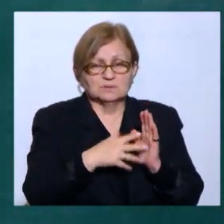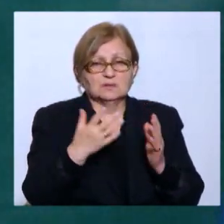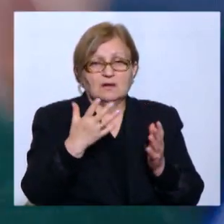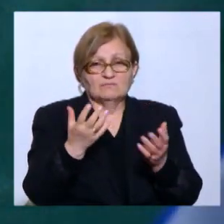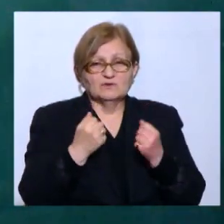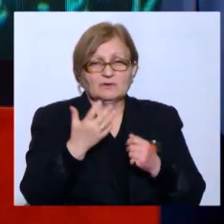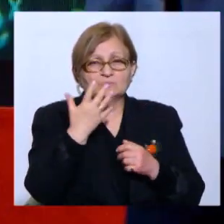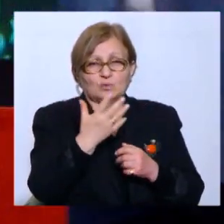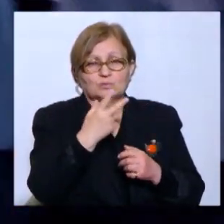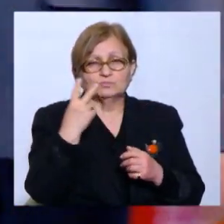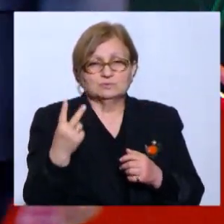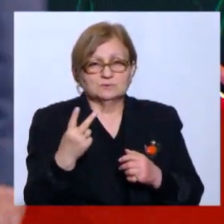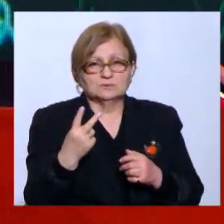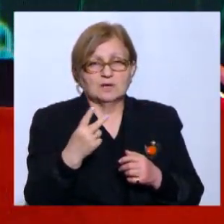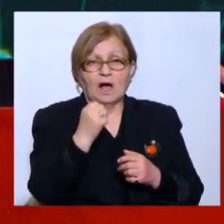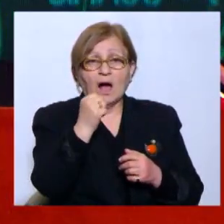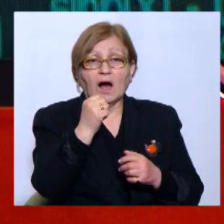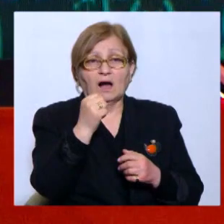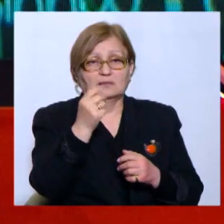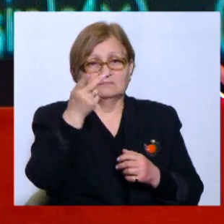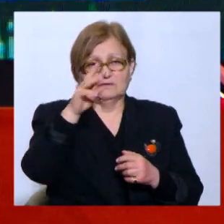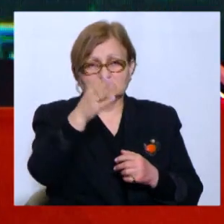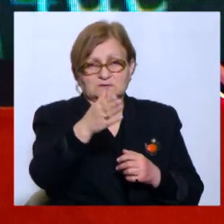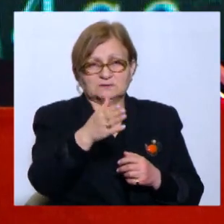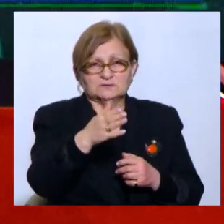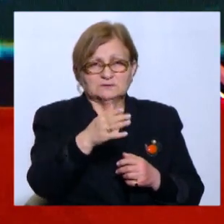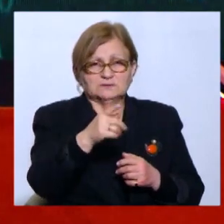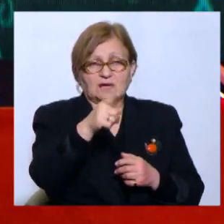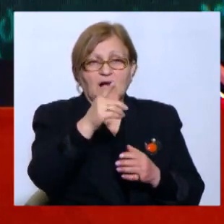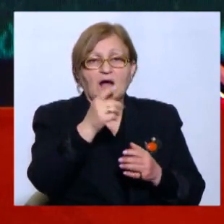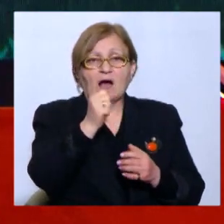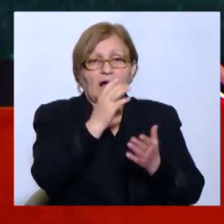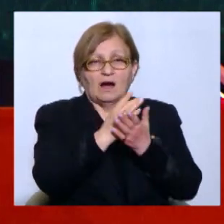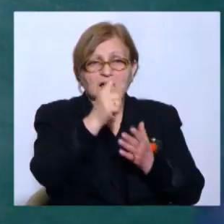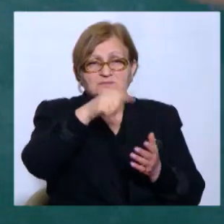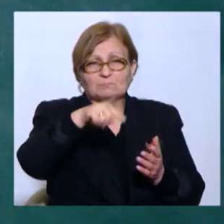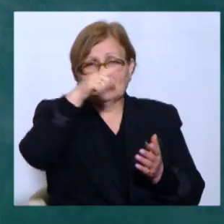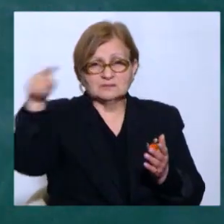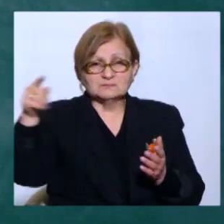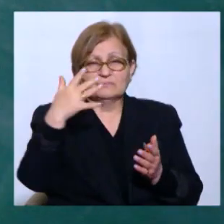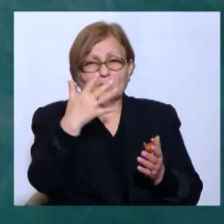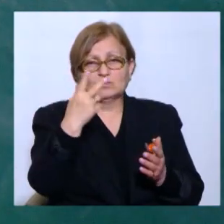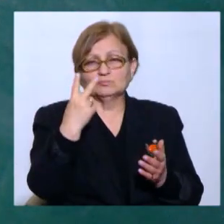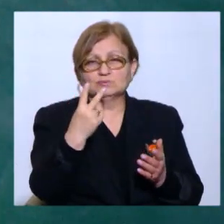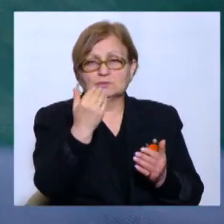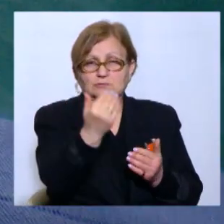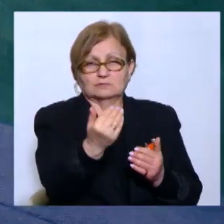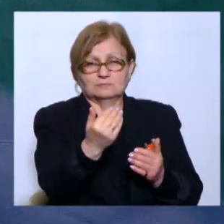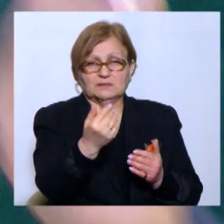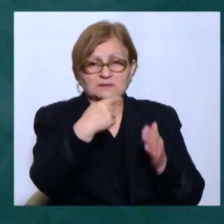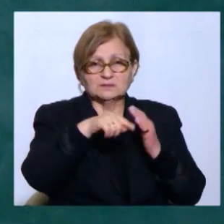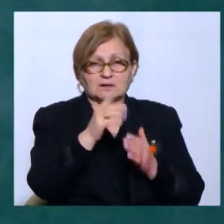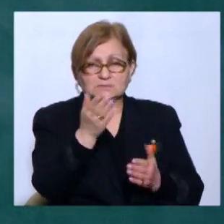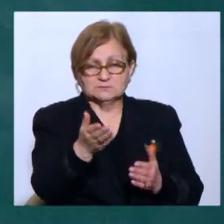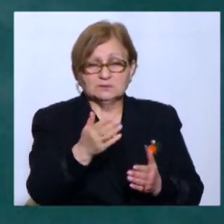52. ეს არის ა კვადრატი, შესაბამისად ა არის ფესვი 52-დან. ჩვენი